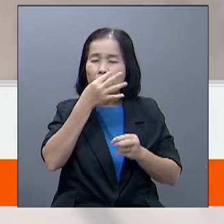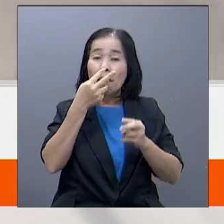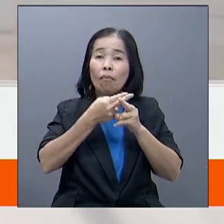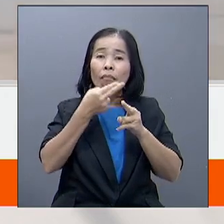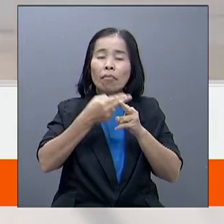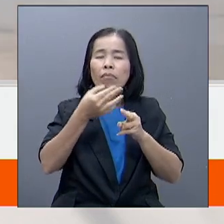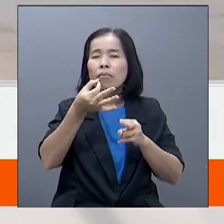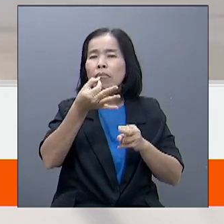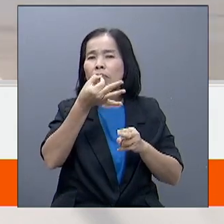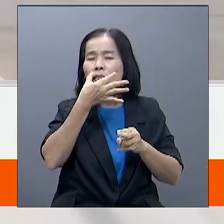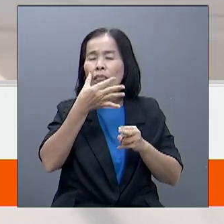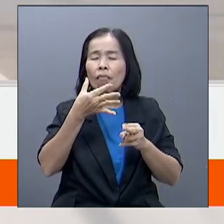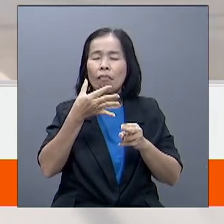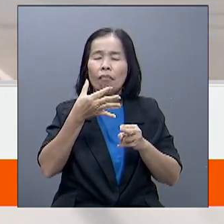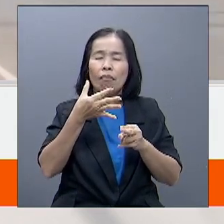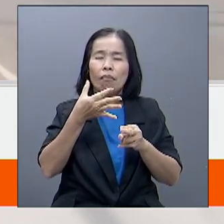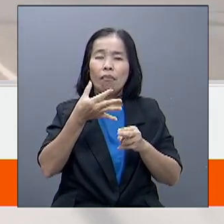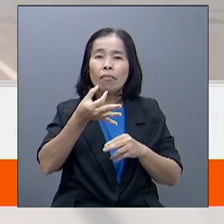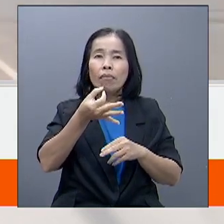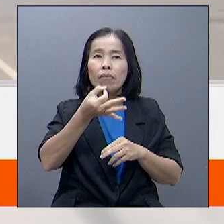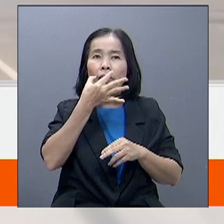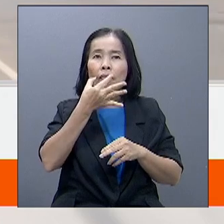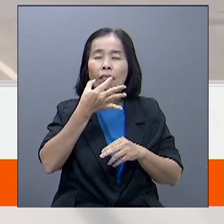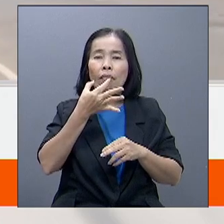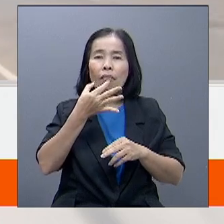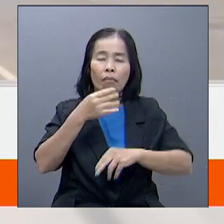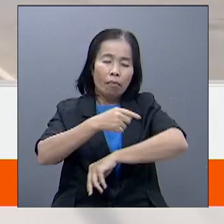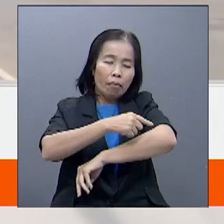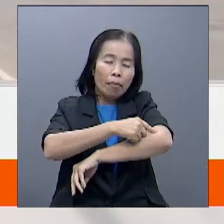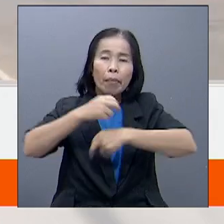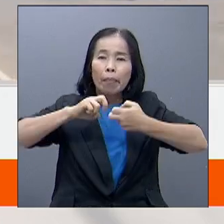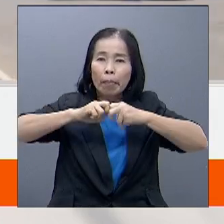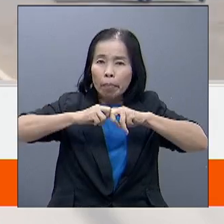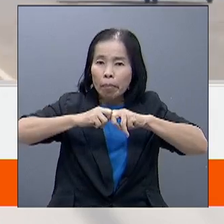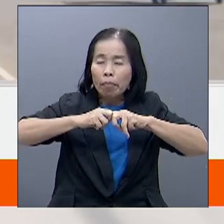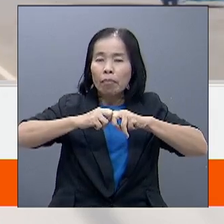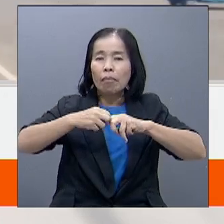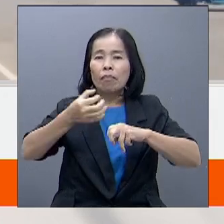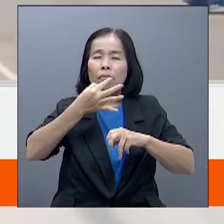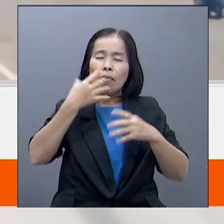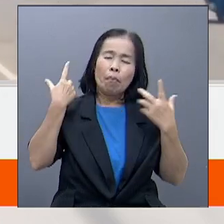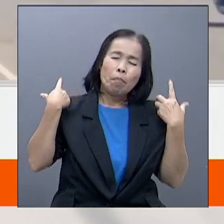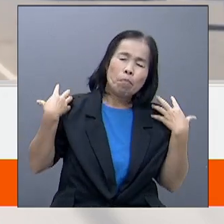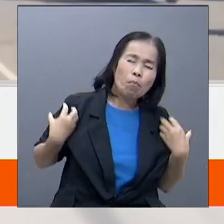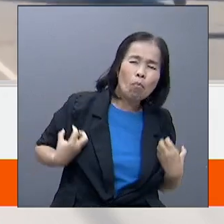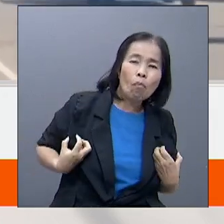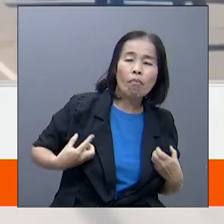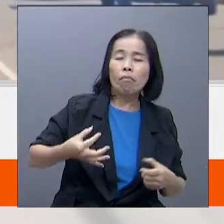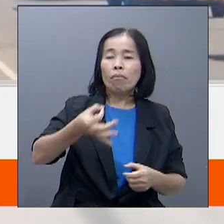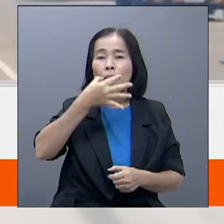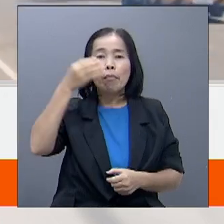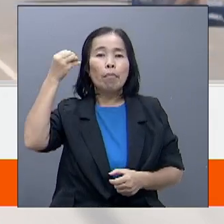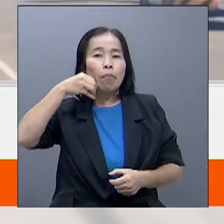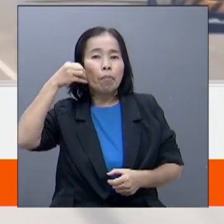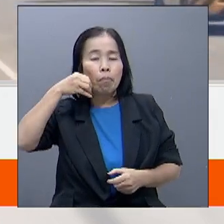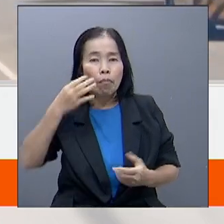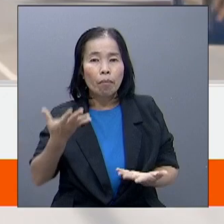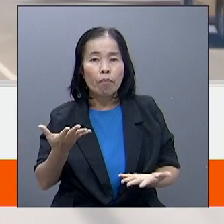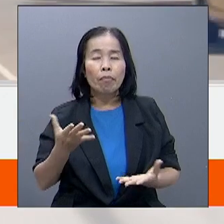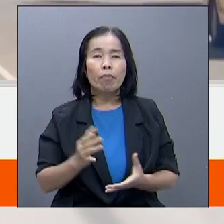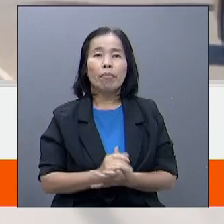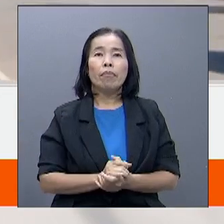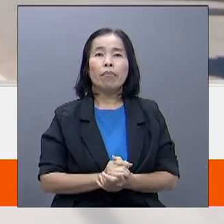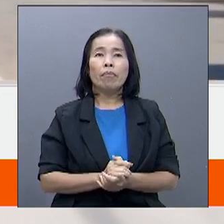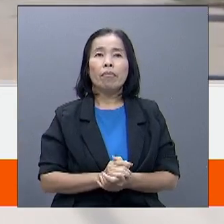าแก้อักเสบของกล้ามเนื้อหรือการยาแก้ปวดเมื่อยนะครับเพื่อจะลดไ